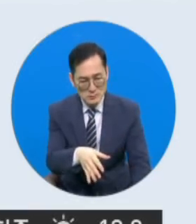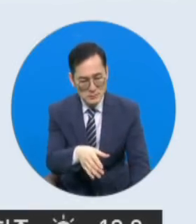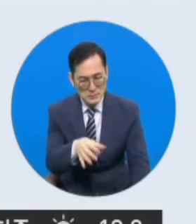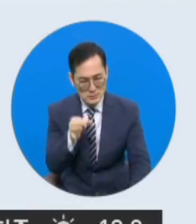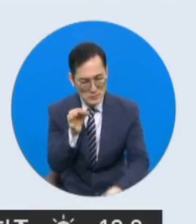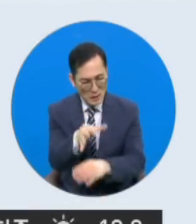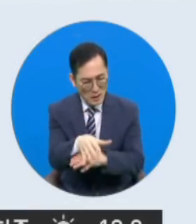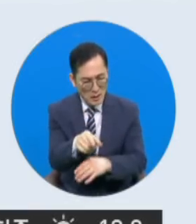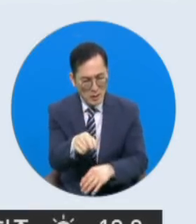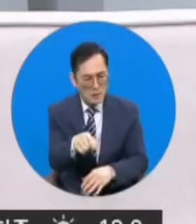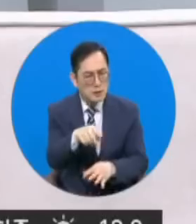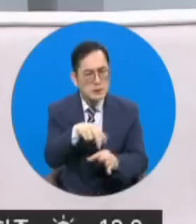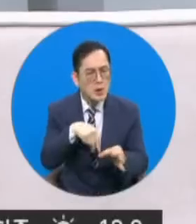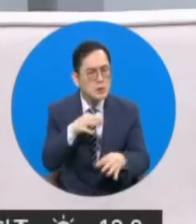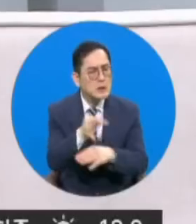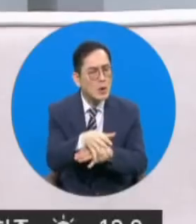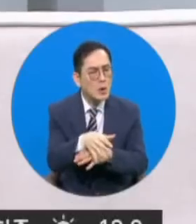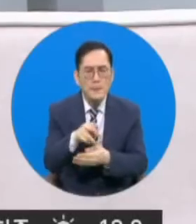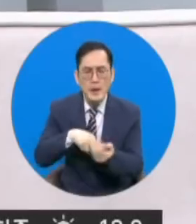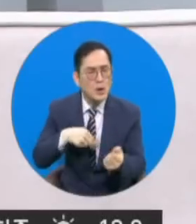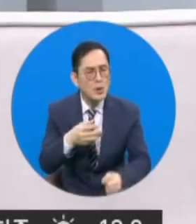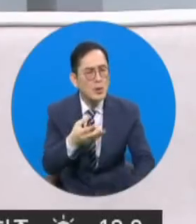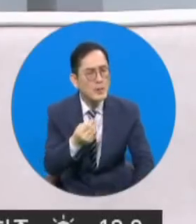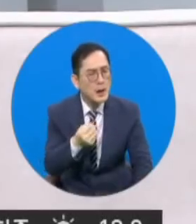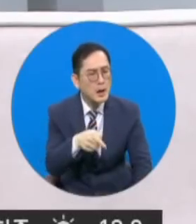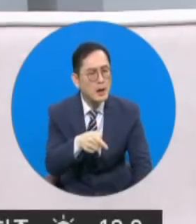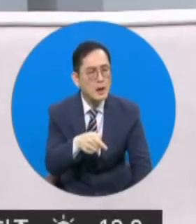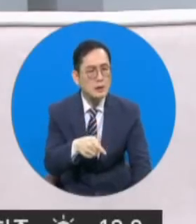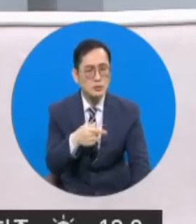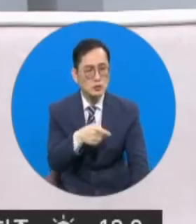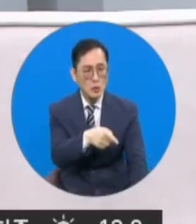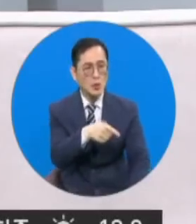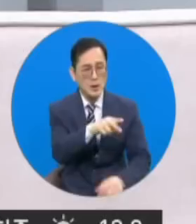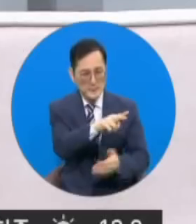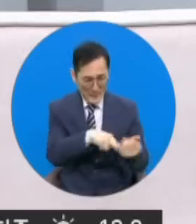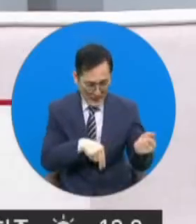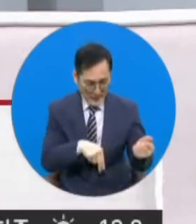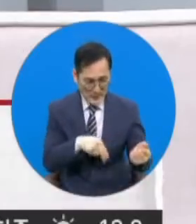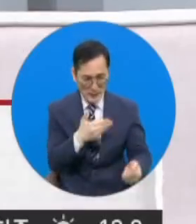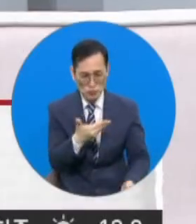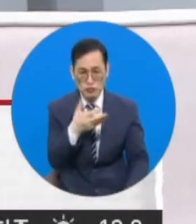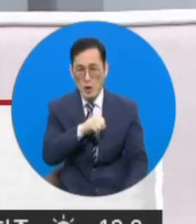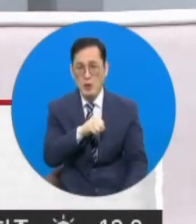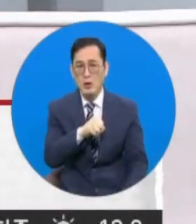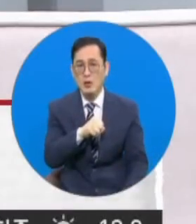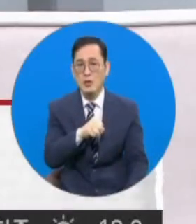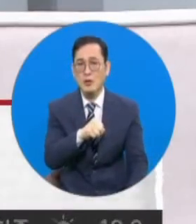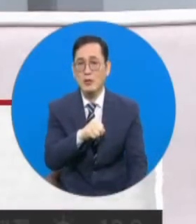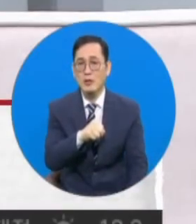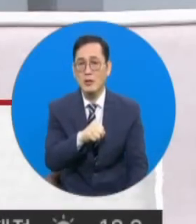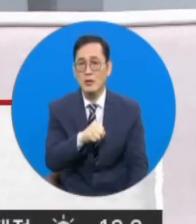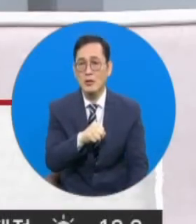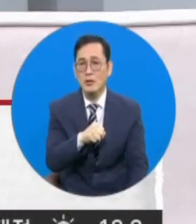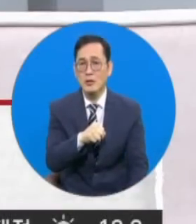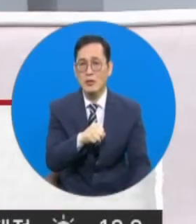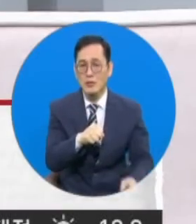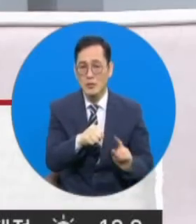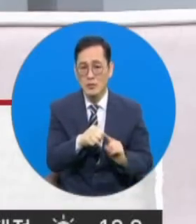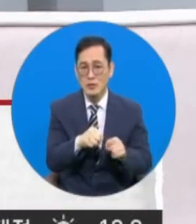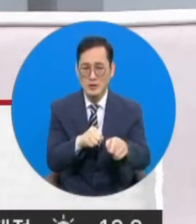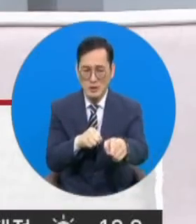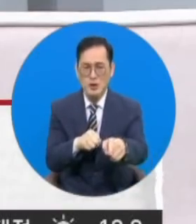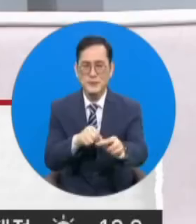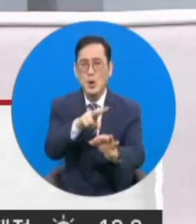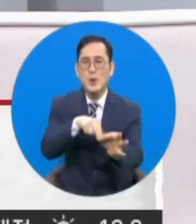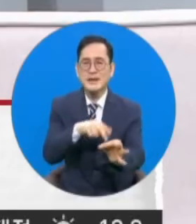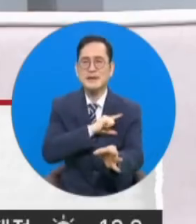사서 얼마에 팔았다는 거고 지금 그래서 9억 정도 가지고 있다는 것도 과연 리믹스에 대한 9억인 건지 다른 코인이랑 막 섞여서 그걸 갖고 있는